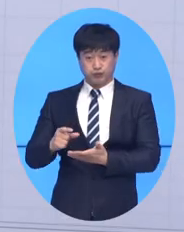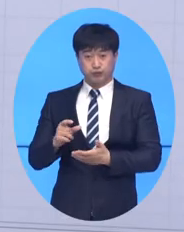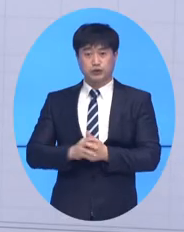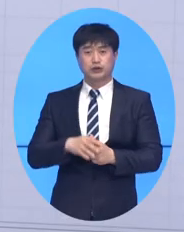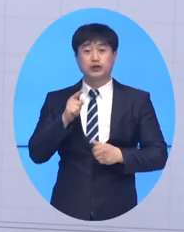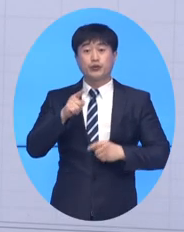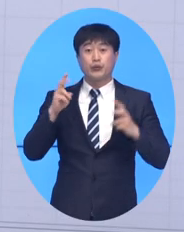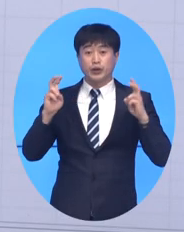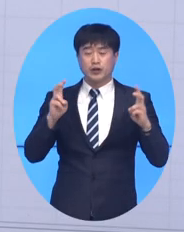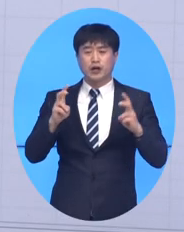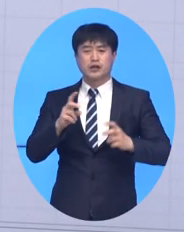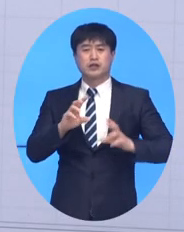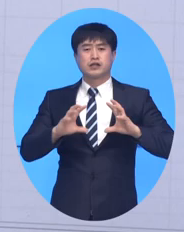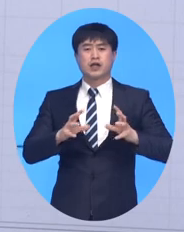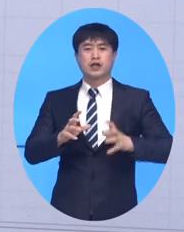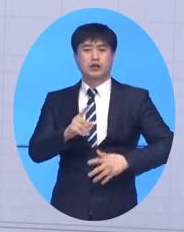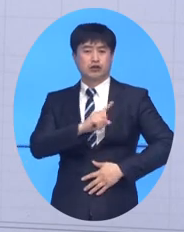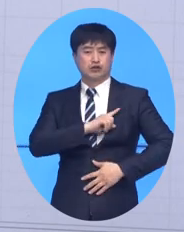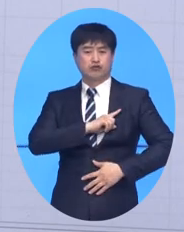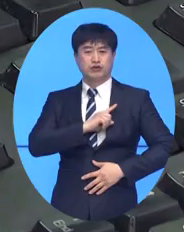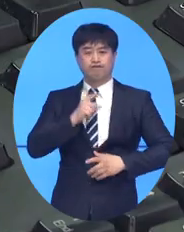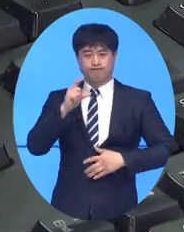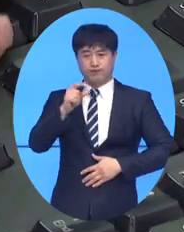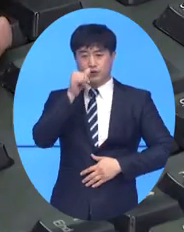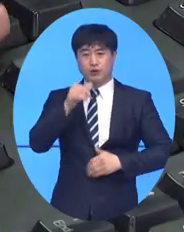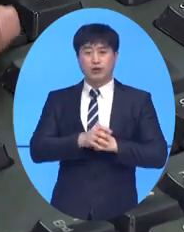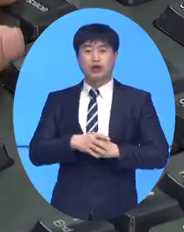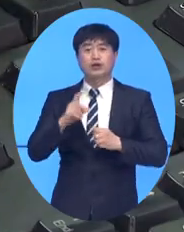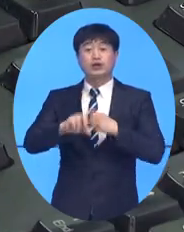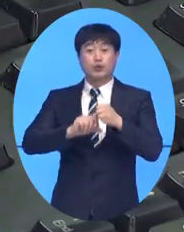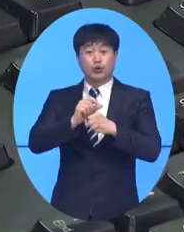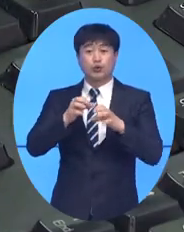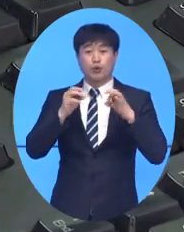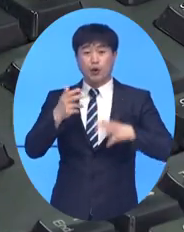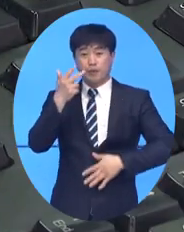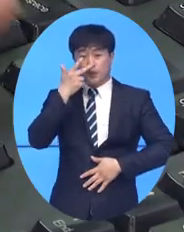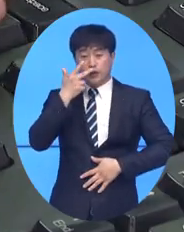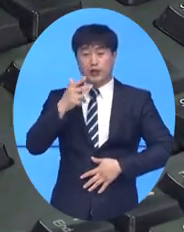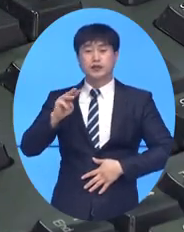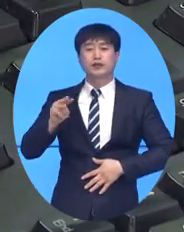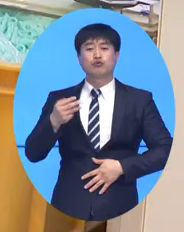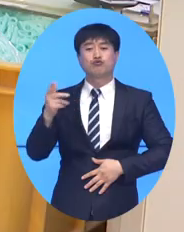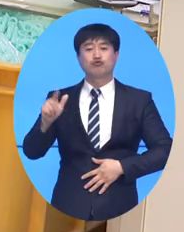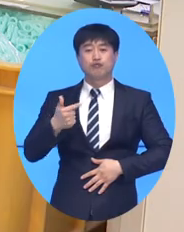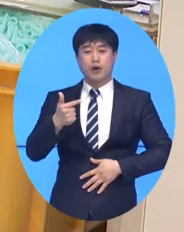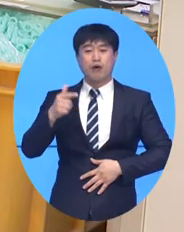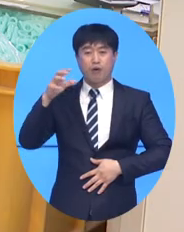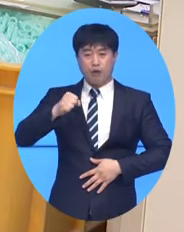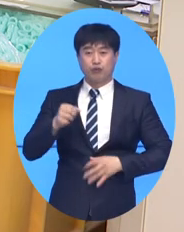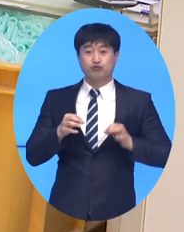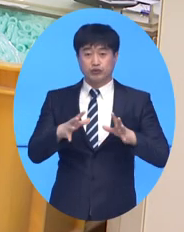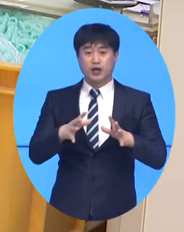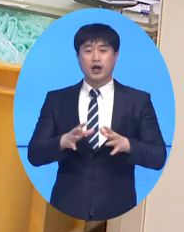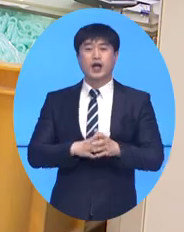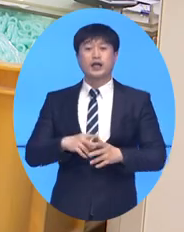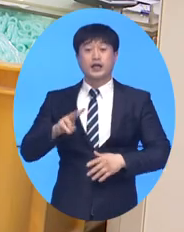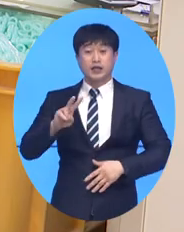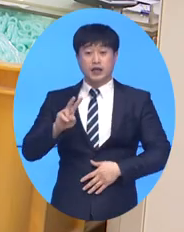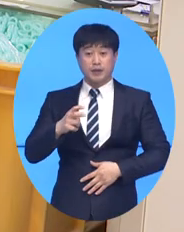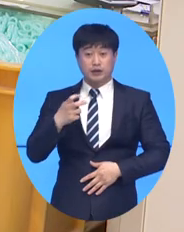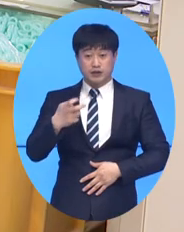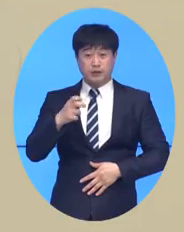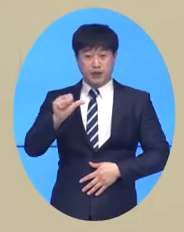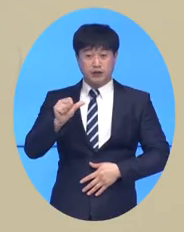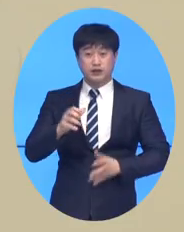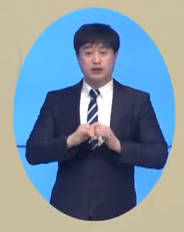점유율 면에서 세계 1위를 기록하고 있습니다. 15년 동안 평택에 3,600억 원의 투자가 이루어졌고 275명이